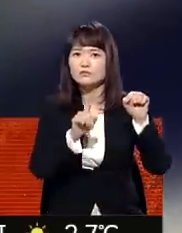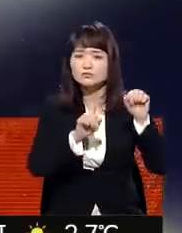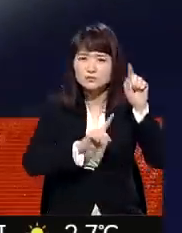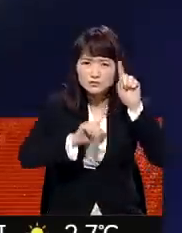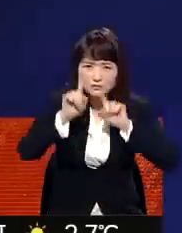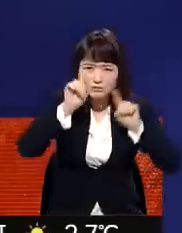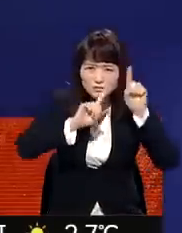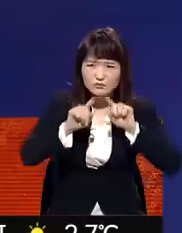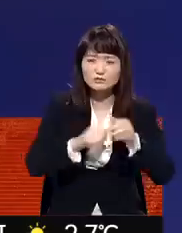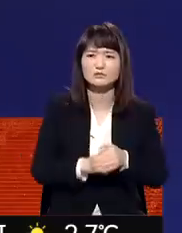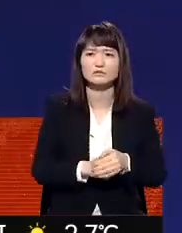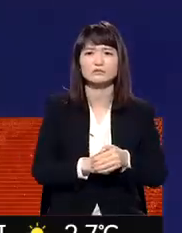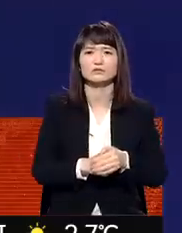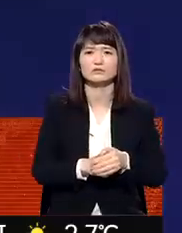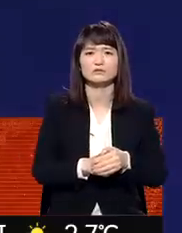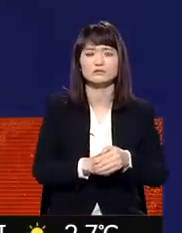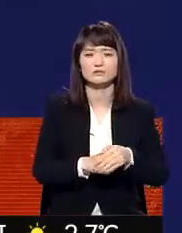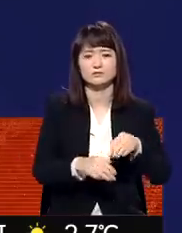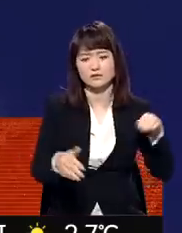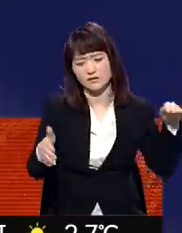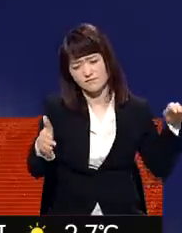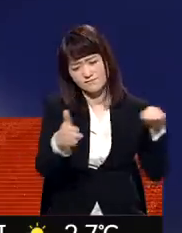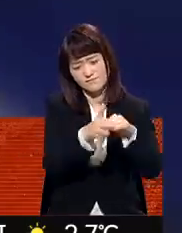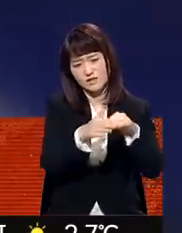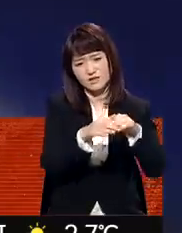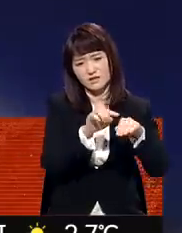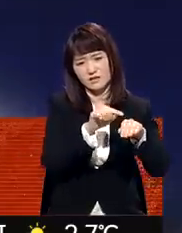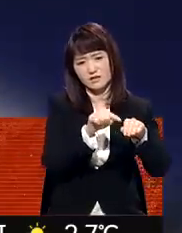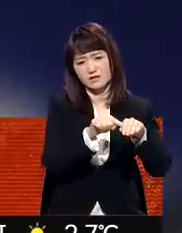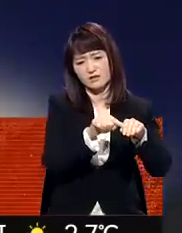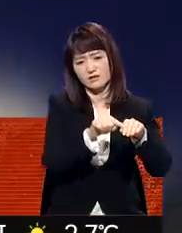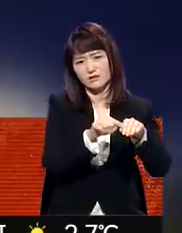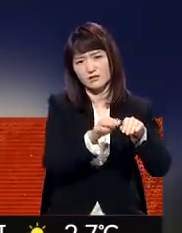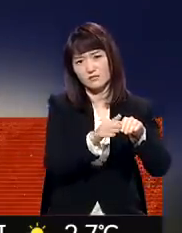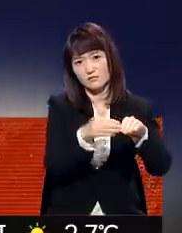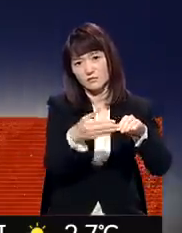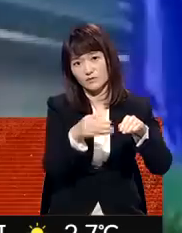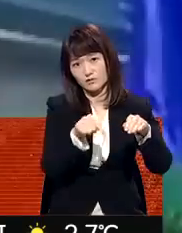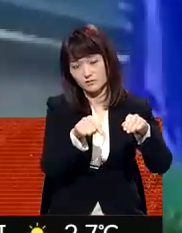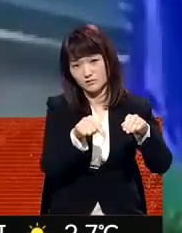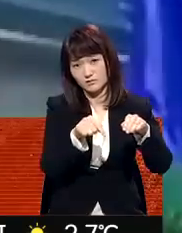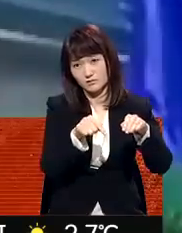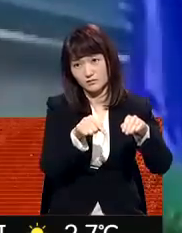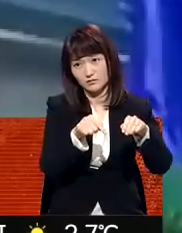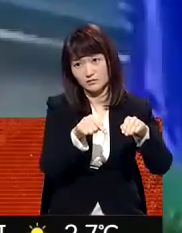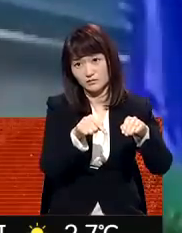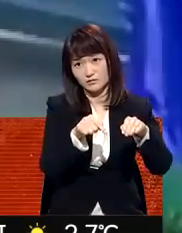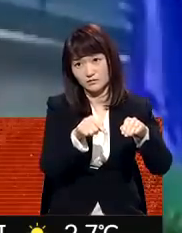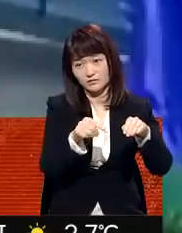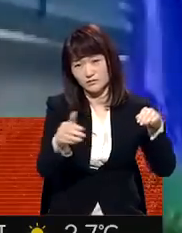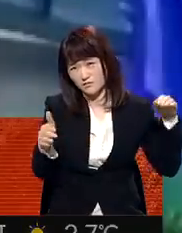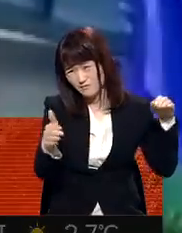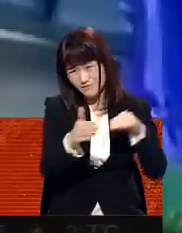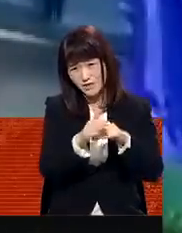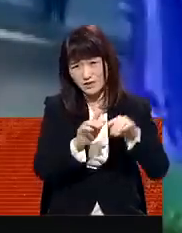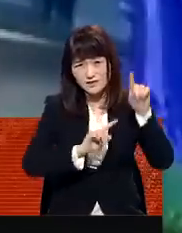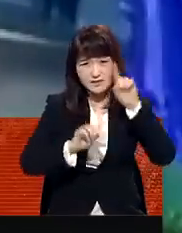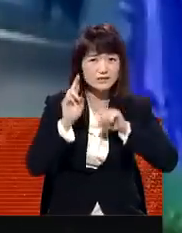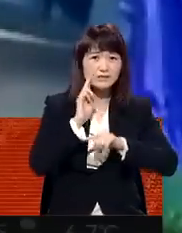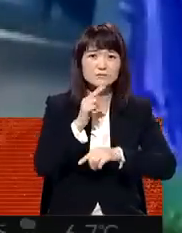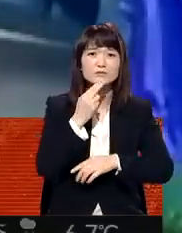다쳤겠어요 일단 충돌 후에 바로 조수석문이 열리는 것까지는 확인이 됩니다 다행히 이번 충돌 사고로 크게 다친 사람은 없다고